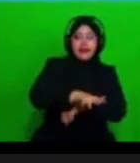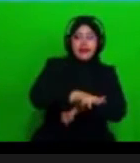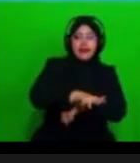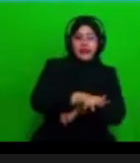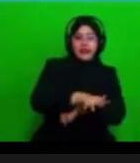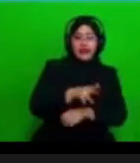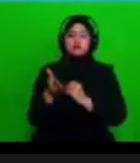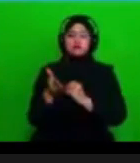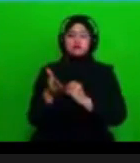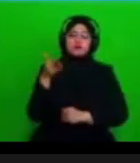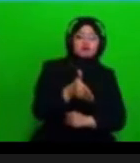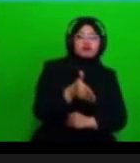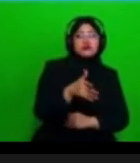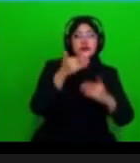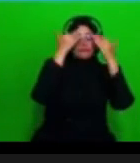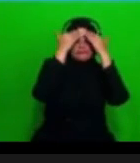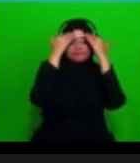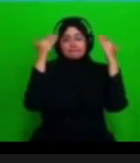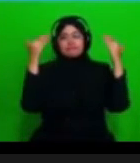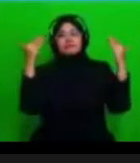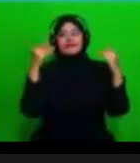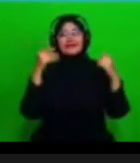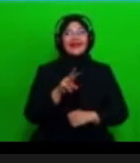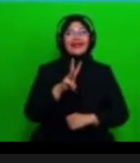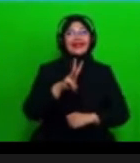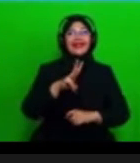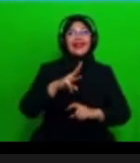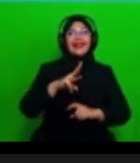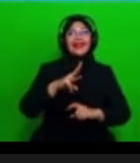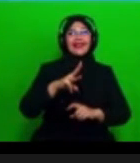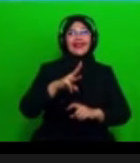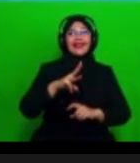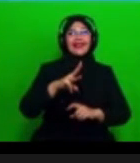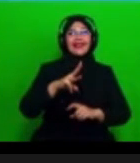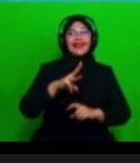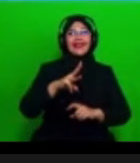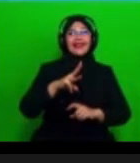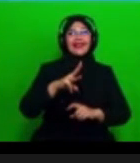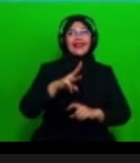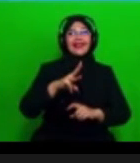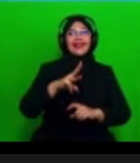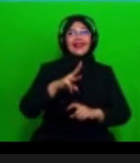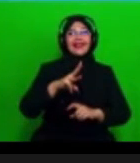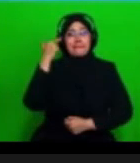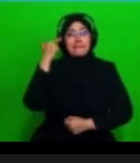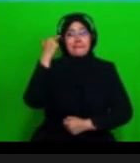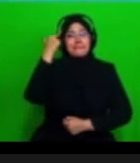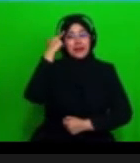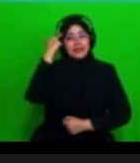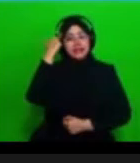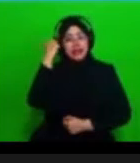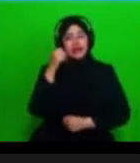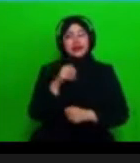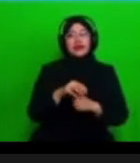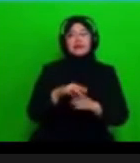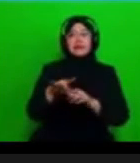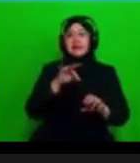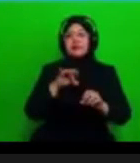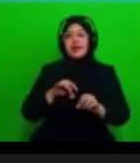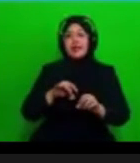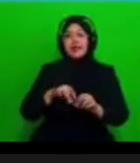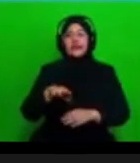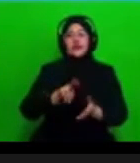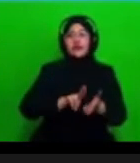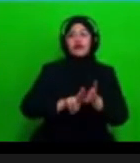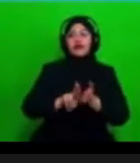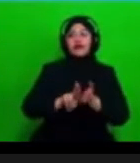secepat-cepatnya, yaitu dengan memberikan maksimum 3 semester bisa mengambil kegiatan pembelajaran di luar program